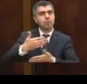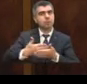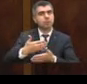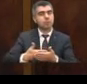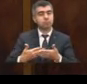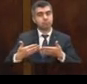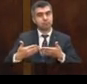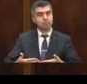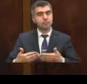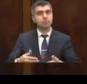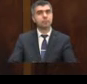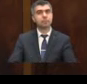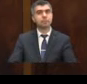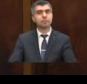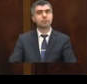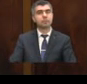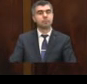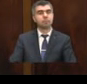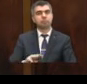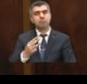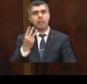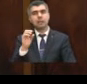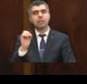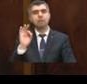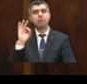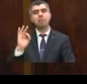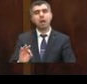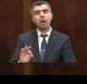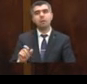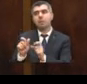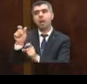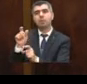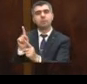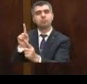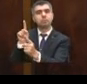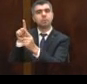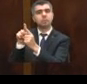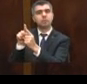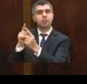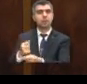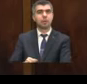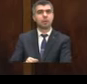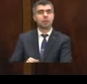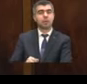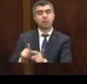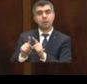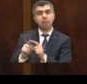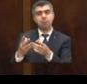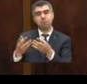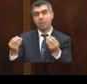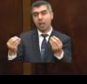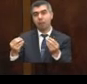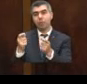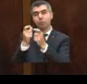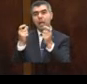الآن فقط 3 فئات التي استفادت. وهذه فرصة سيد الوزير. هذا القطاع الغير مهيكل هناك مجموعة من الآليات